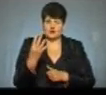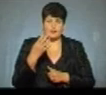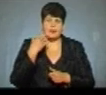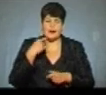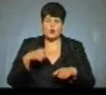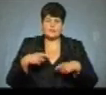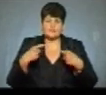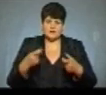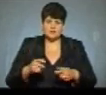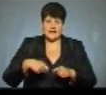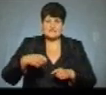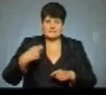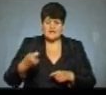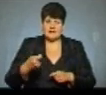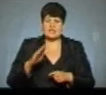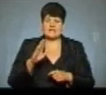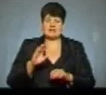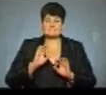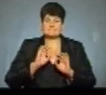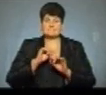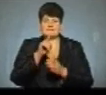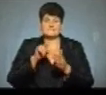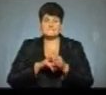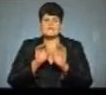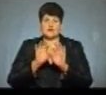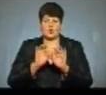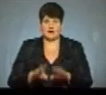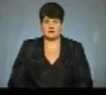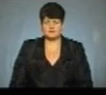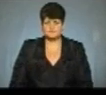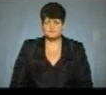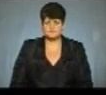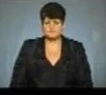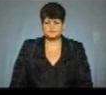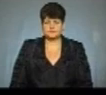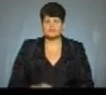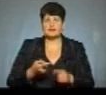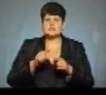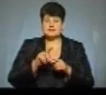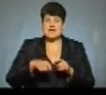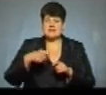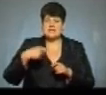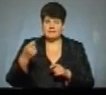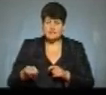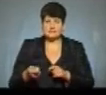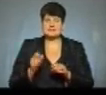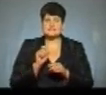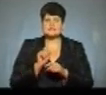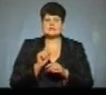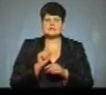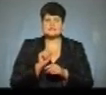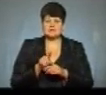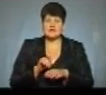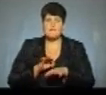легкоатлетичних естафетах та вікторині. Бачила змагання наша знімальна група. Це естафета флорбол. Завдання – провести м'яч